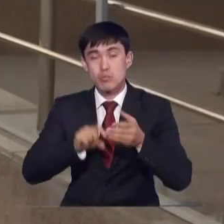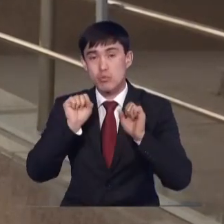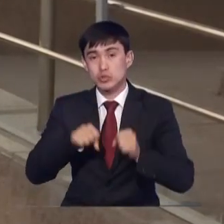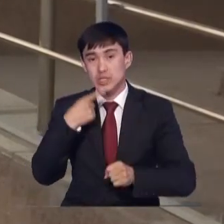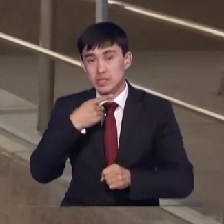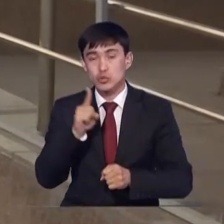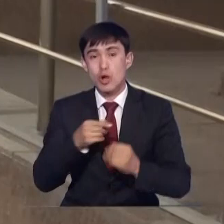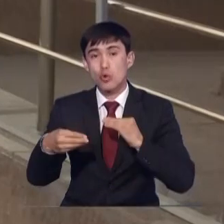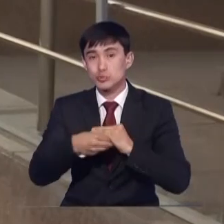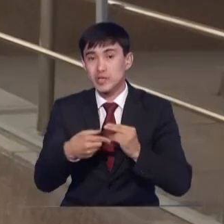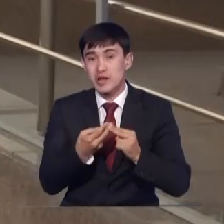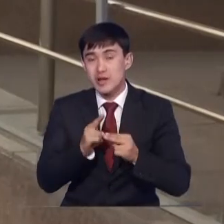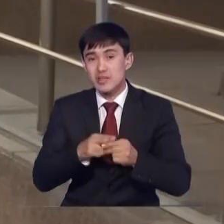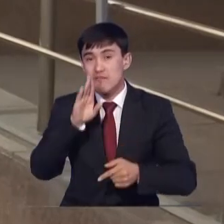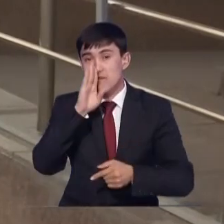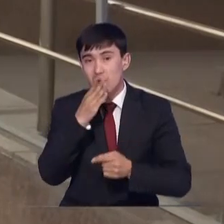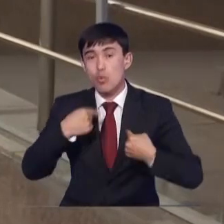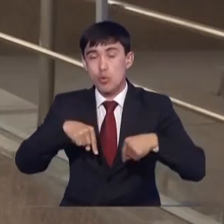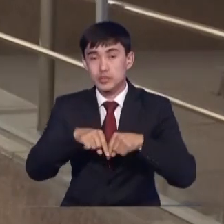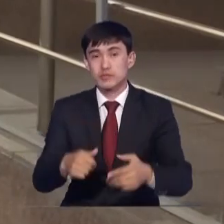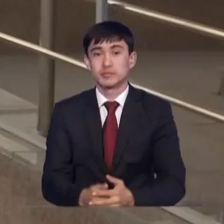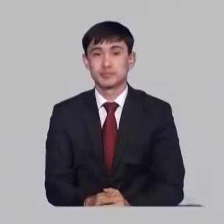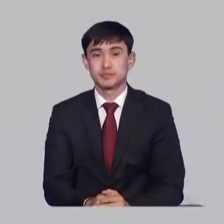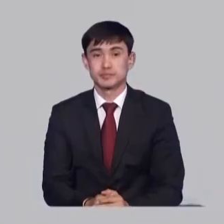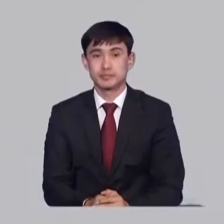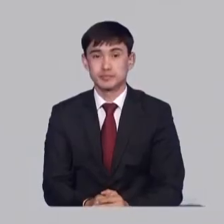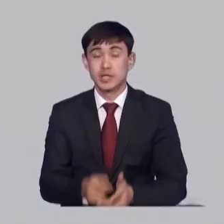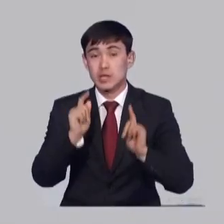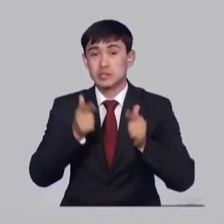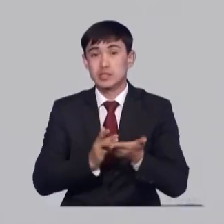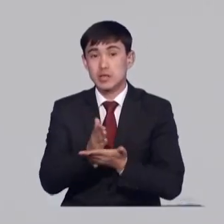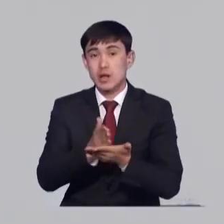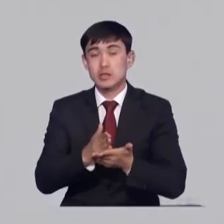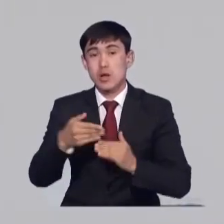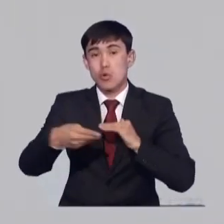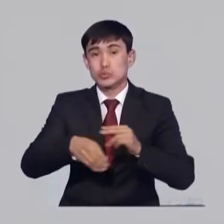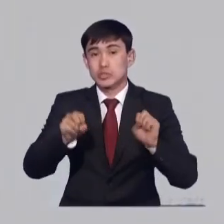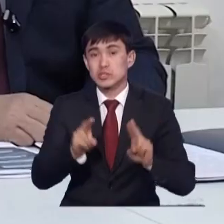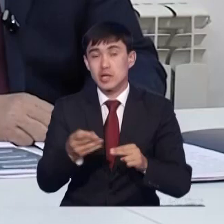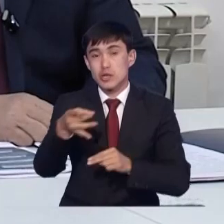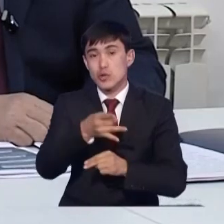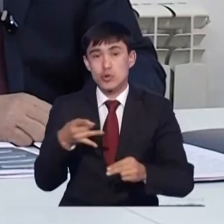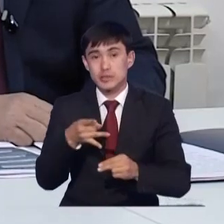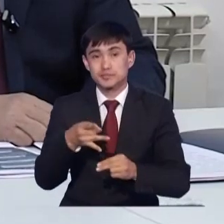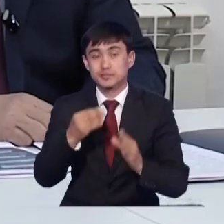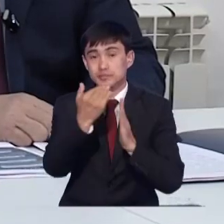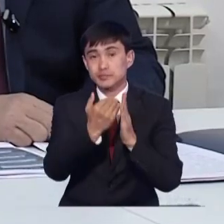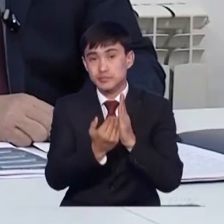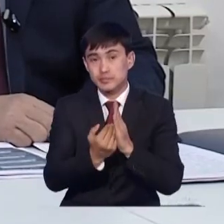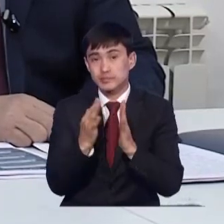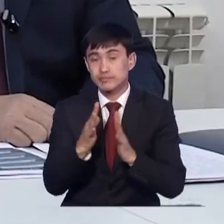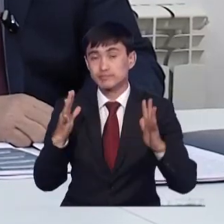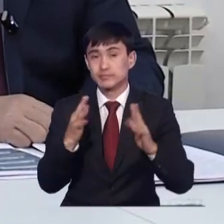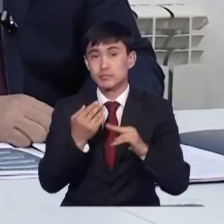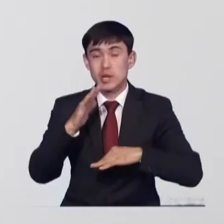сказать что коррупция - враг современного общества Согласно карте коррупционных рисков нашего региона статистика не утешительная